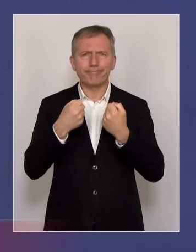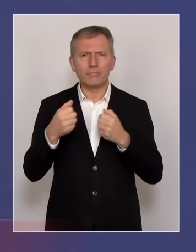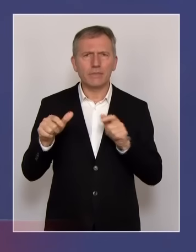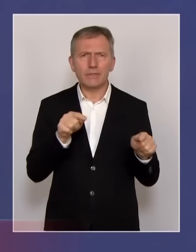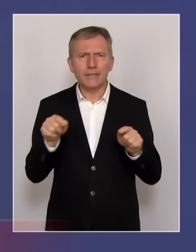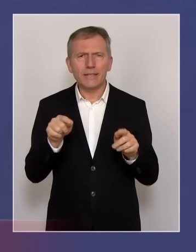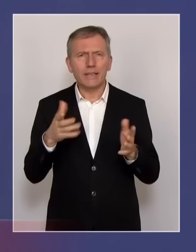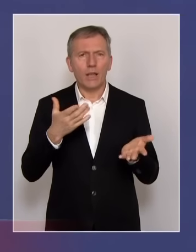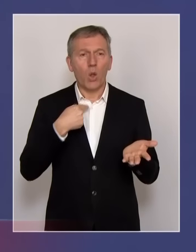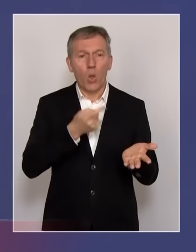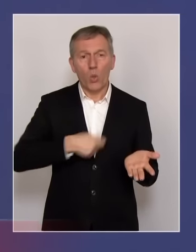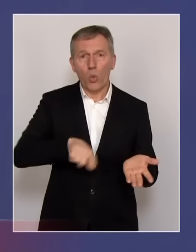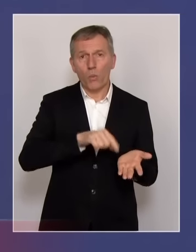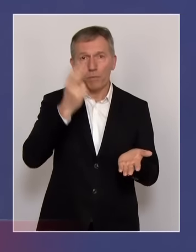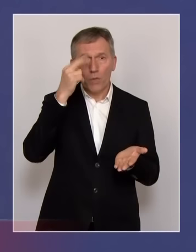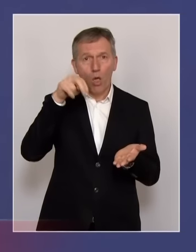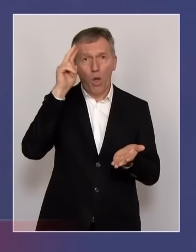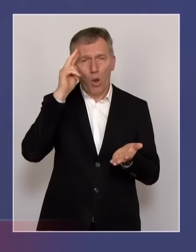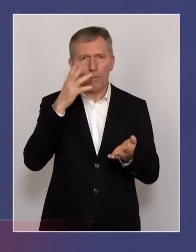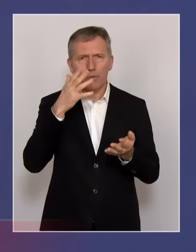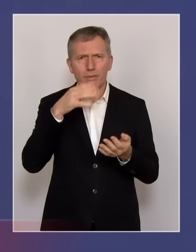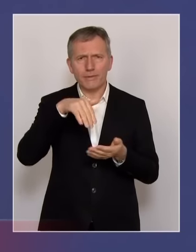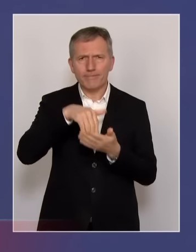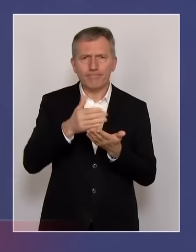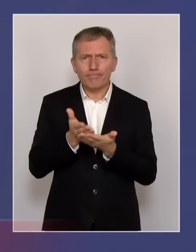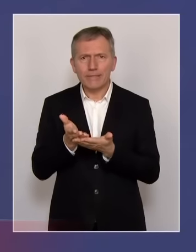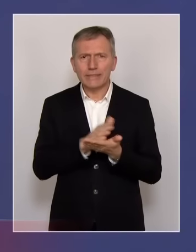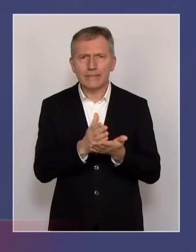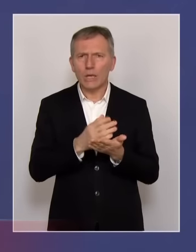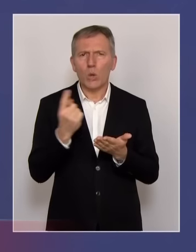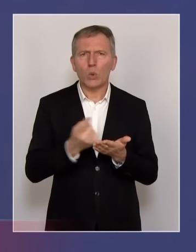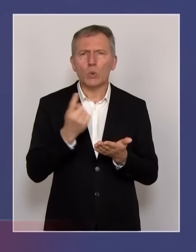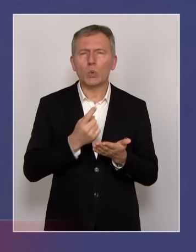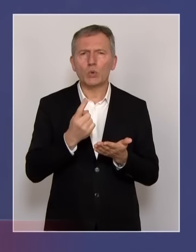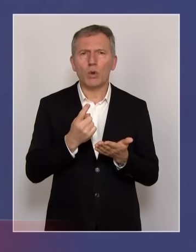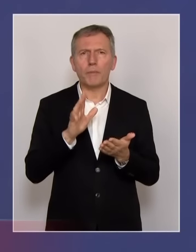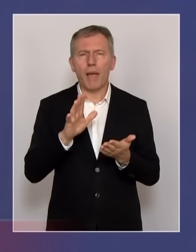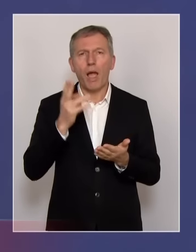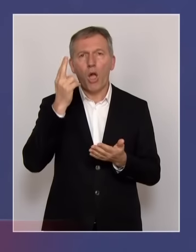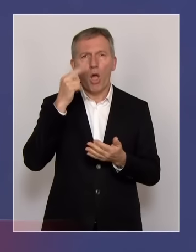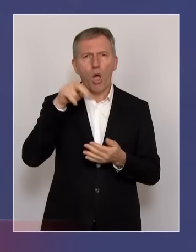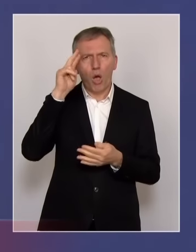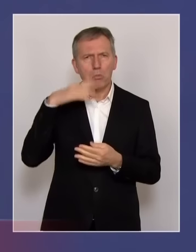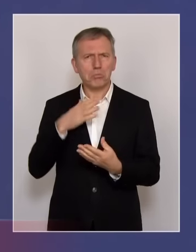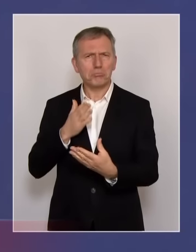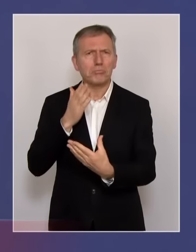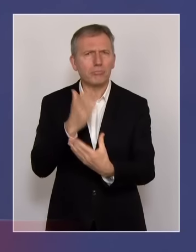et c'est pourquoi notre Europe est constamment prise dans cette tension mais elle a son mot à y dire